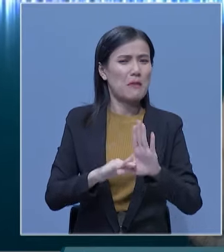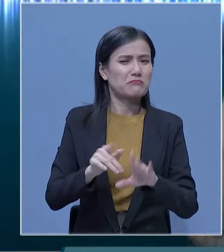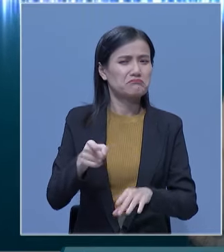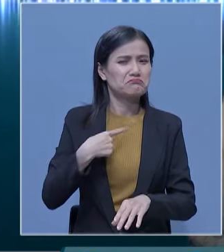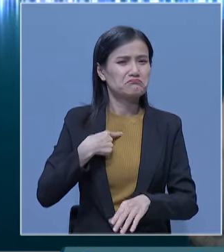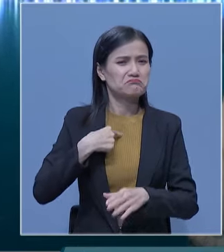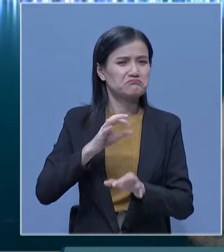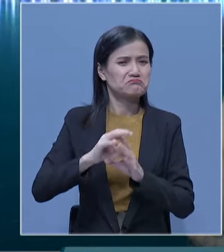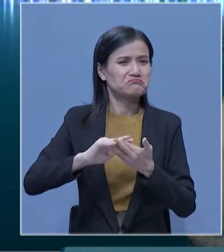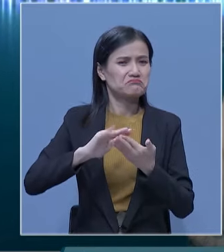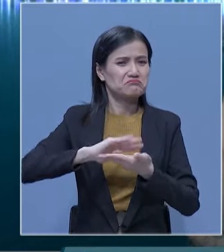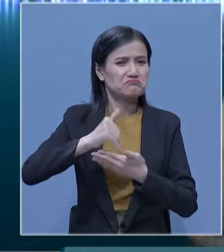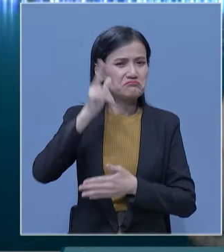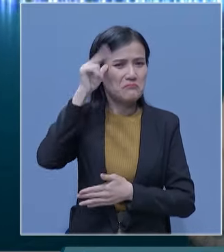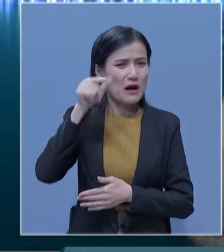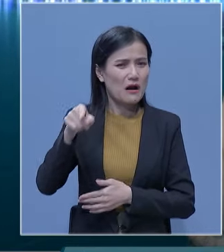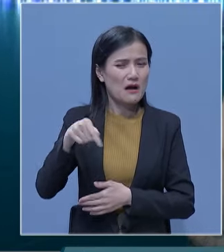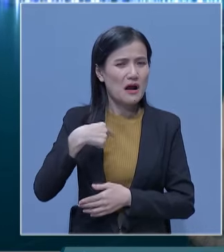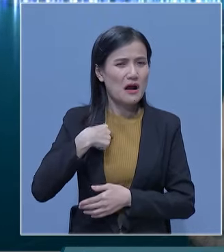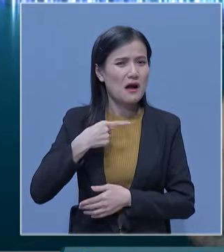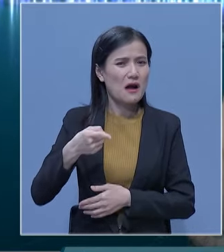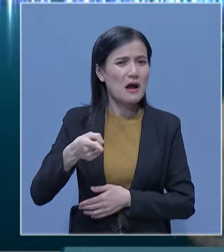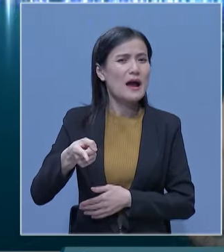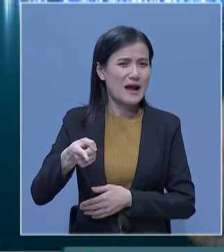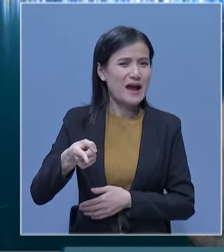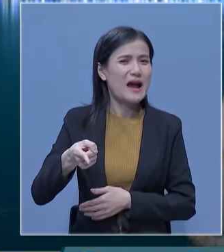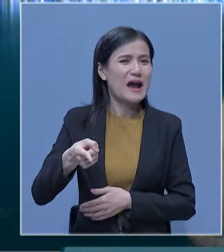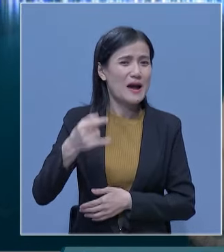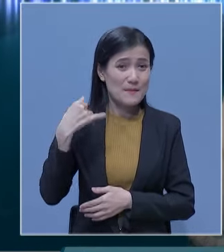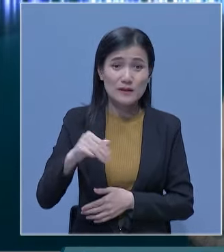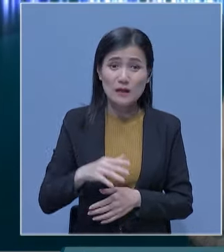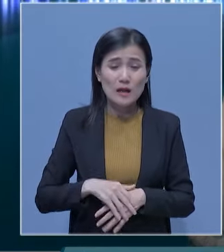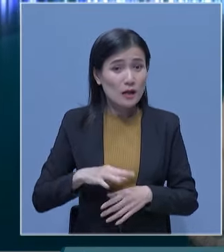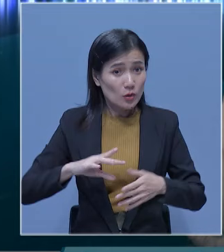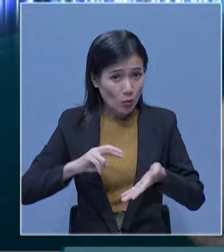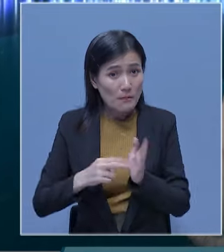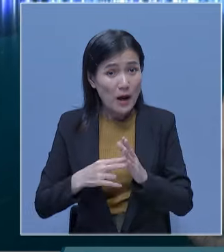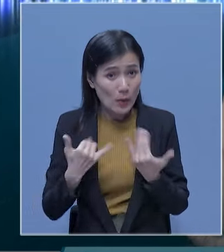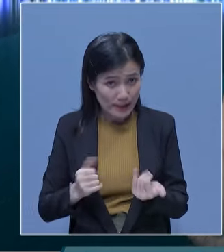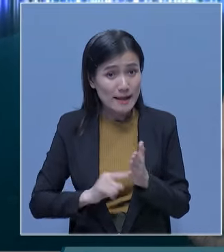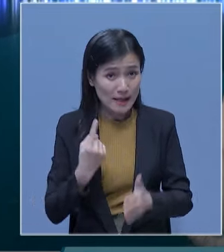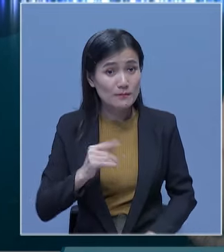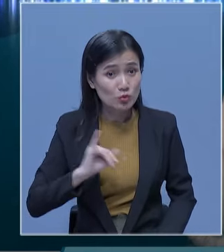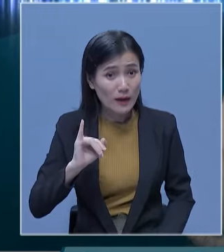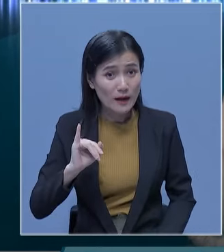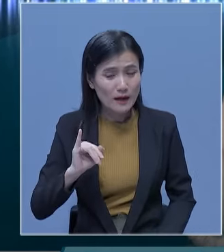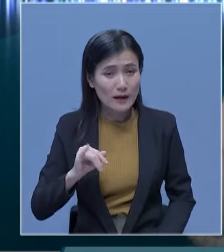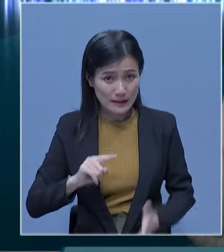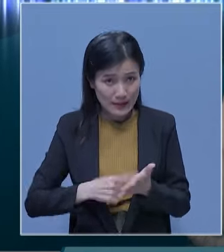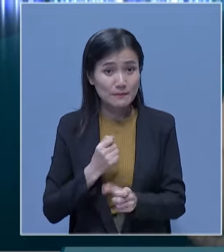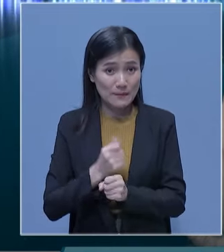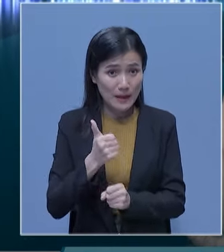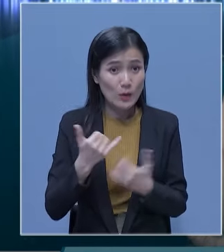ค่นั้นเอง เข้าใจค่ะดังนั้นเท่ากับว่าตรงเนี้ยสามารถดำเนินการได้เลยตั้งแต่วันนี้ใช่ไหมคะ ใช ใช่ครับไปที่ธนาคารถ้าเกิด